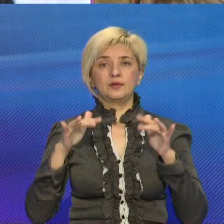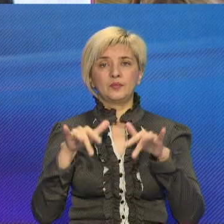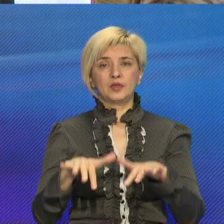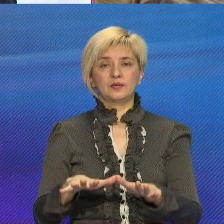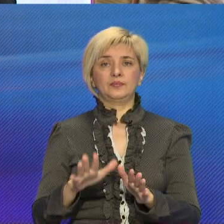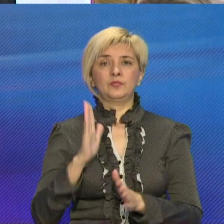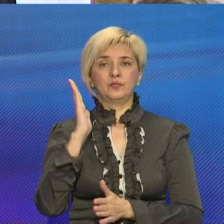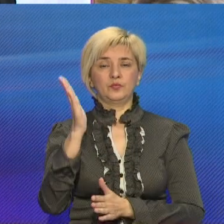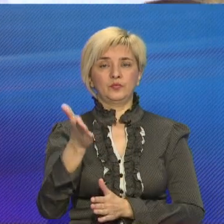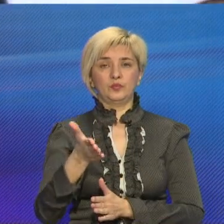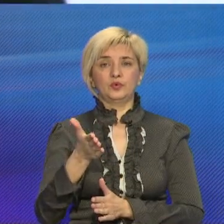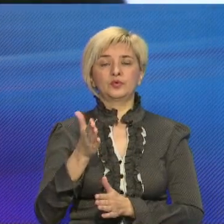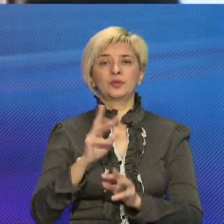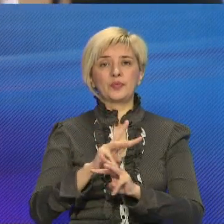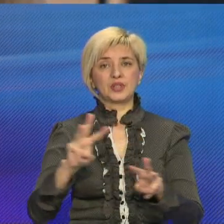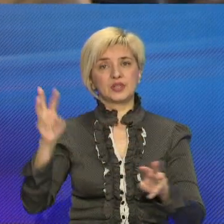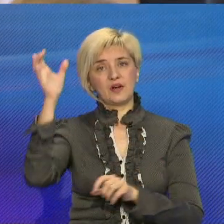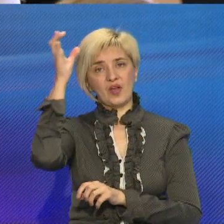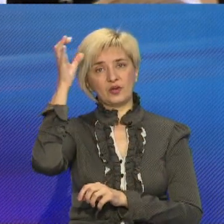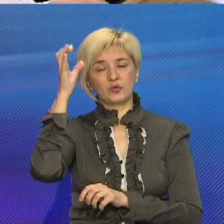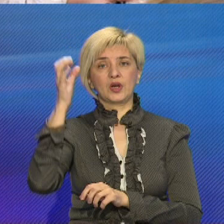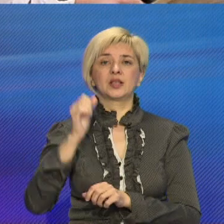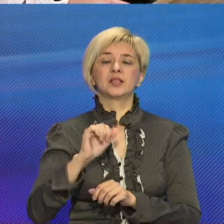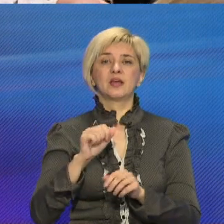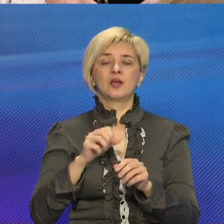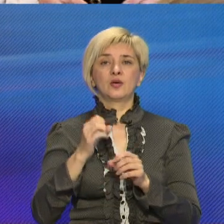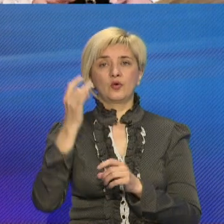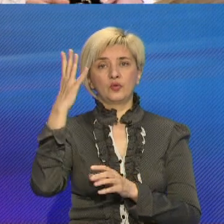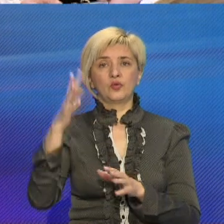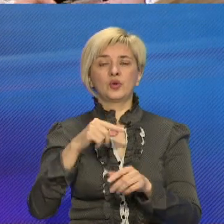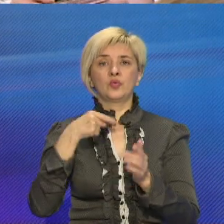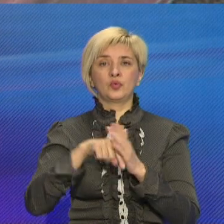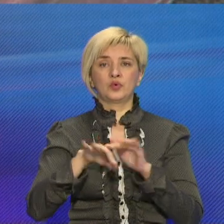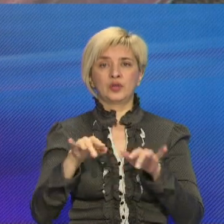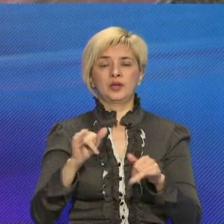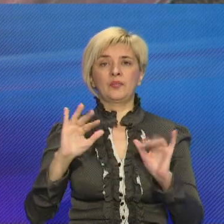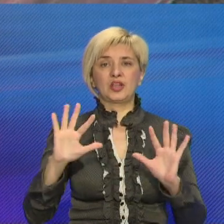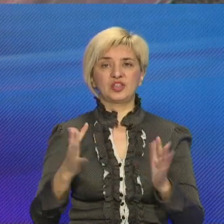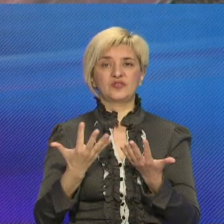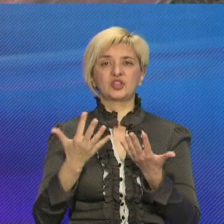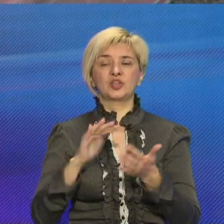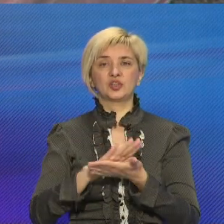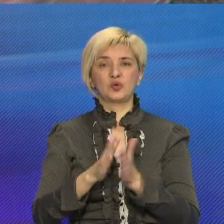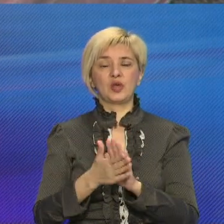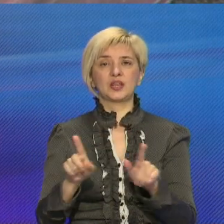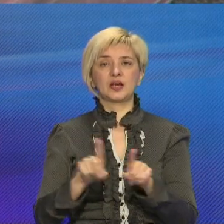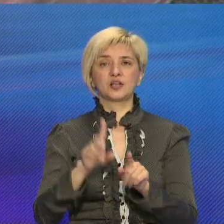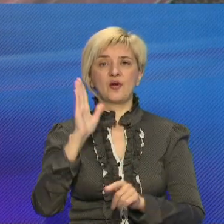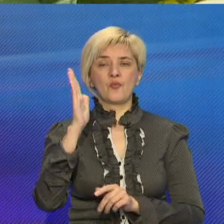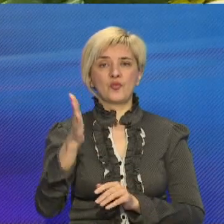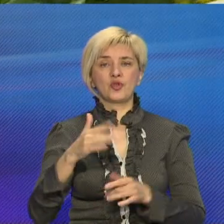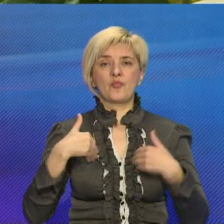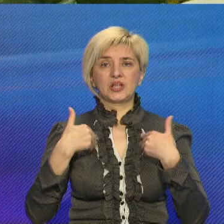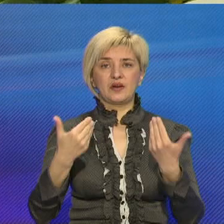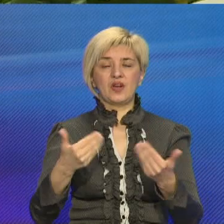святочные акции проведут Министерство эдукации, культуры, внутренних справ и по надзвичайных ситуациях. Так само пройдут віншувальные акции в